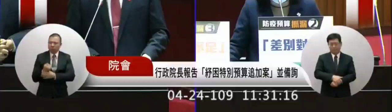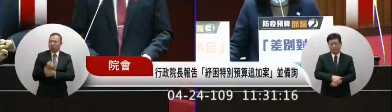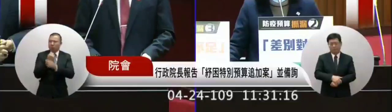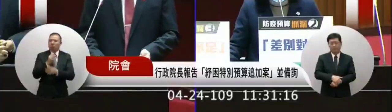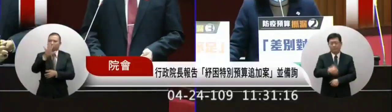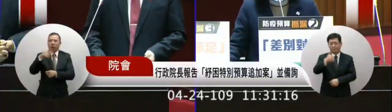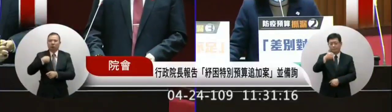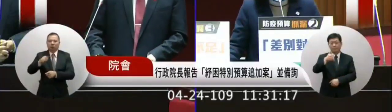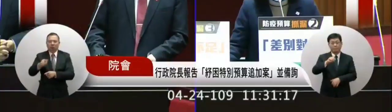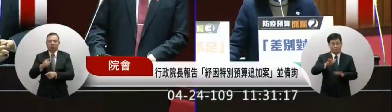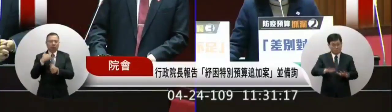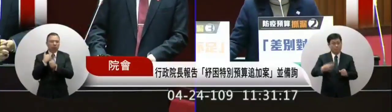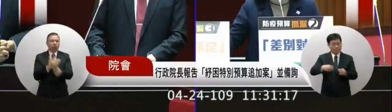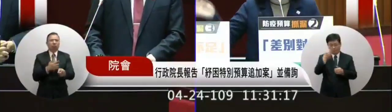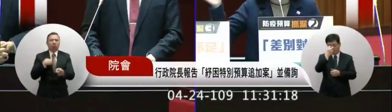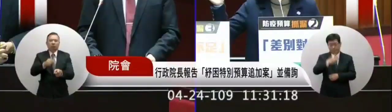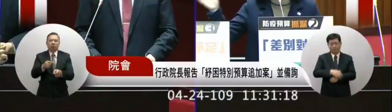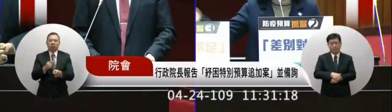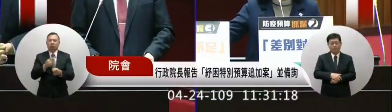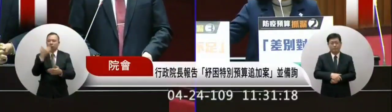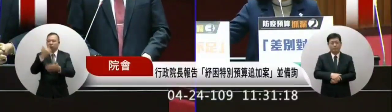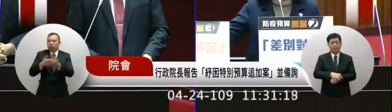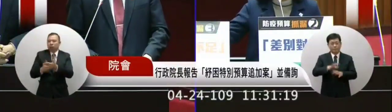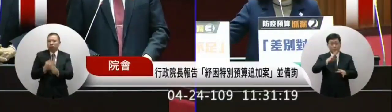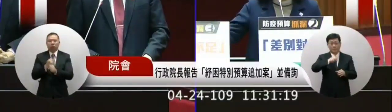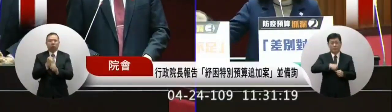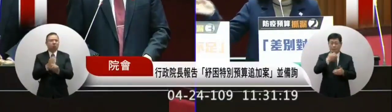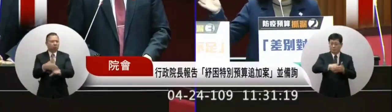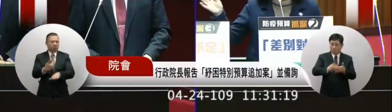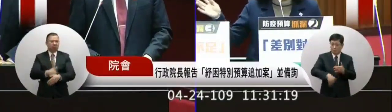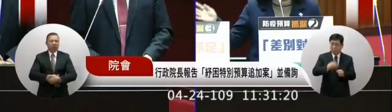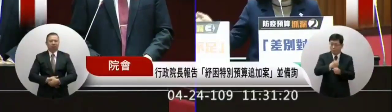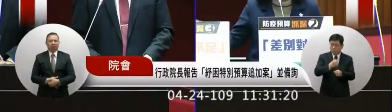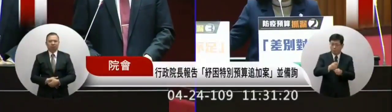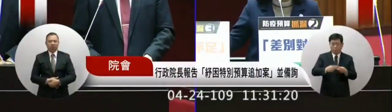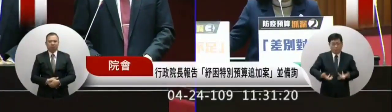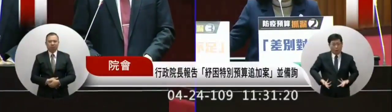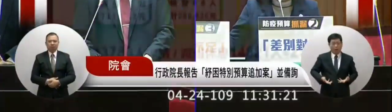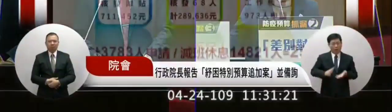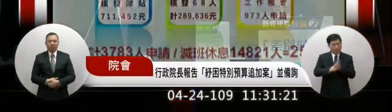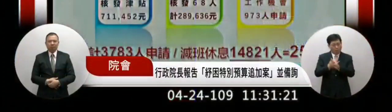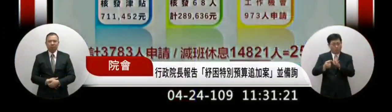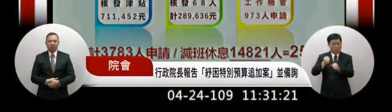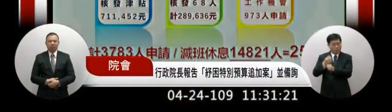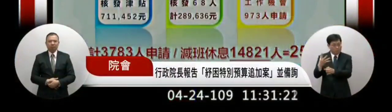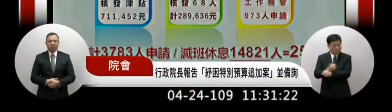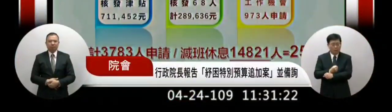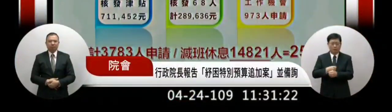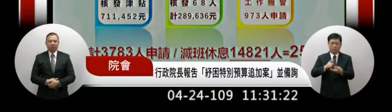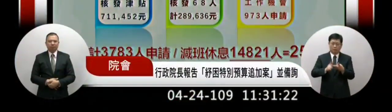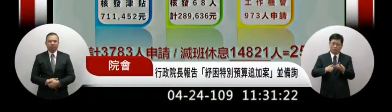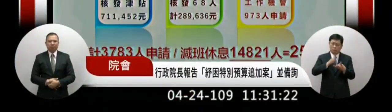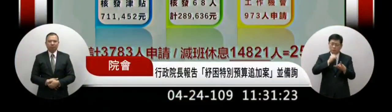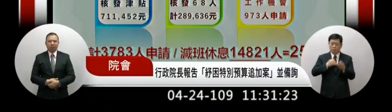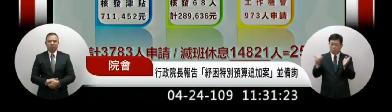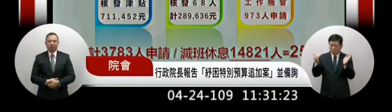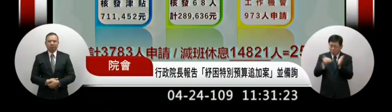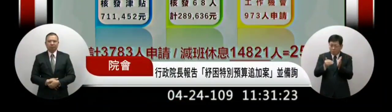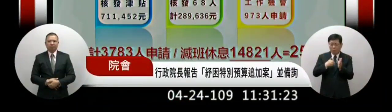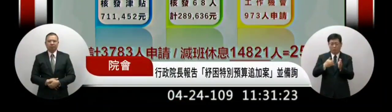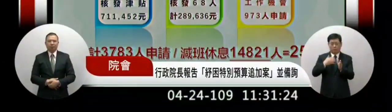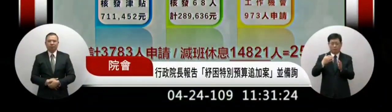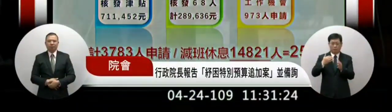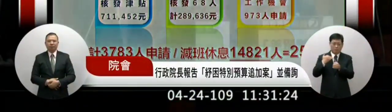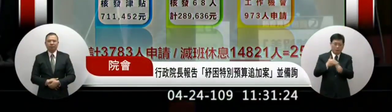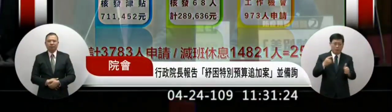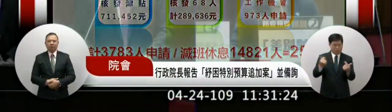假。 好，谢谢。啊，即卖来看，已经减班休息，已经变成失业劳工，已经变成准失业边缘